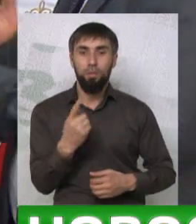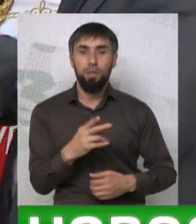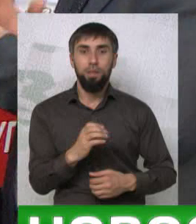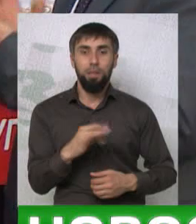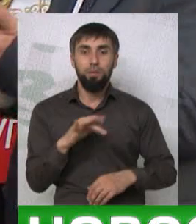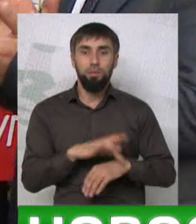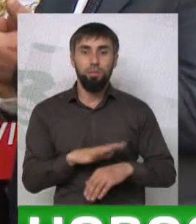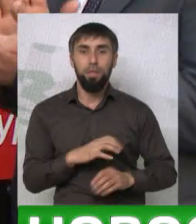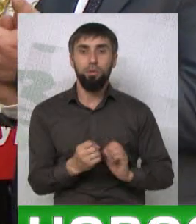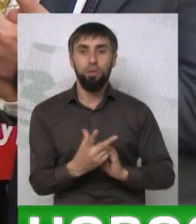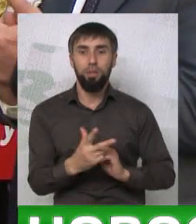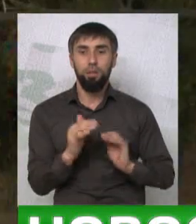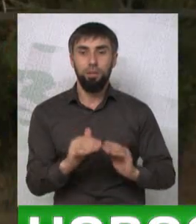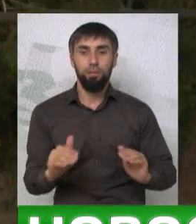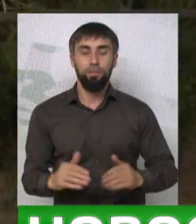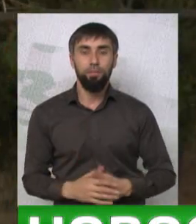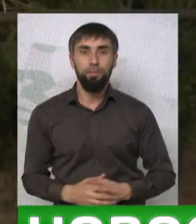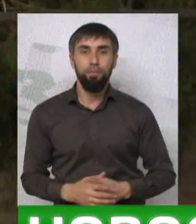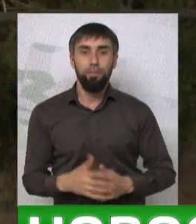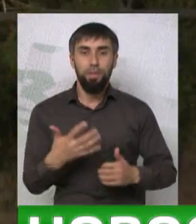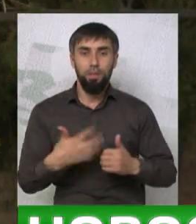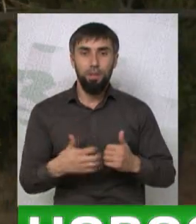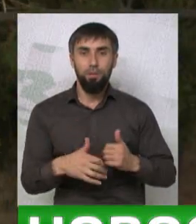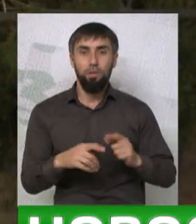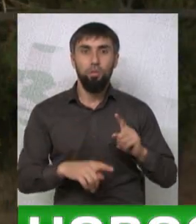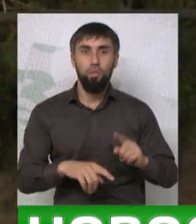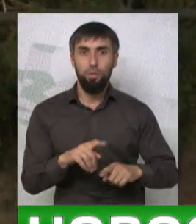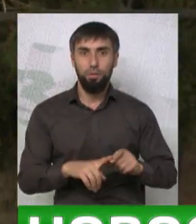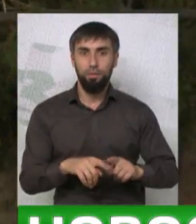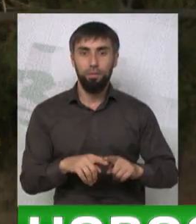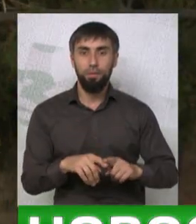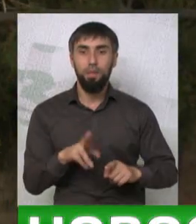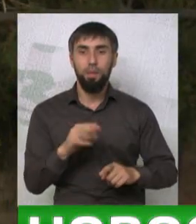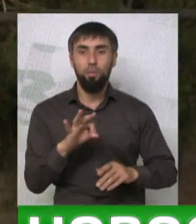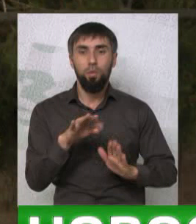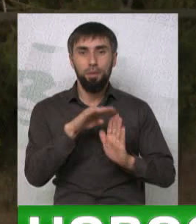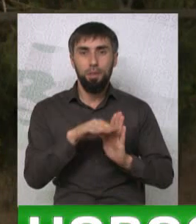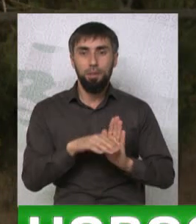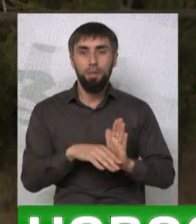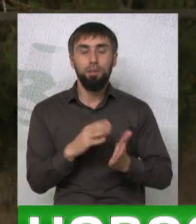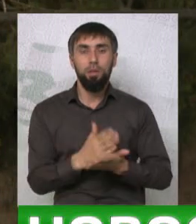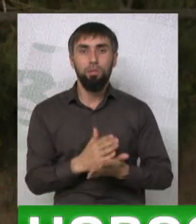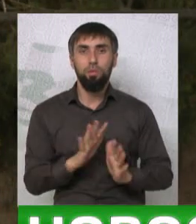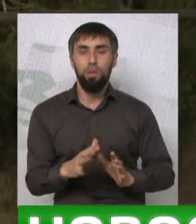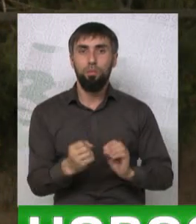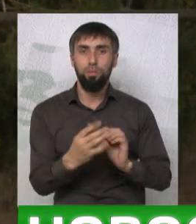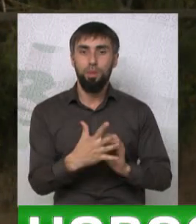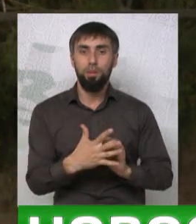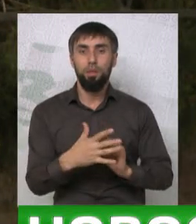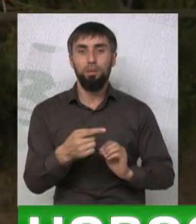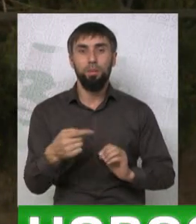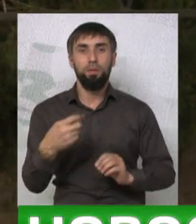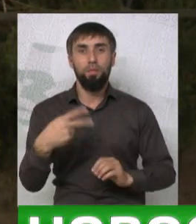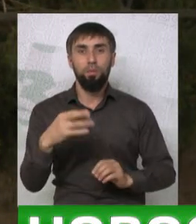был обнаружен у 13 детей. Среди родственников, как по статистике, находится только 15 или